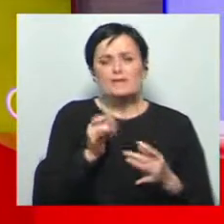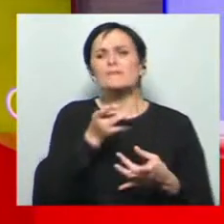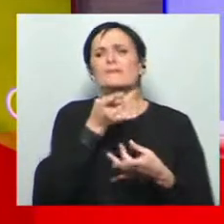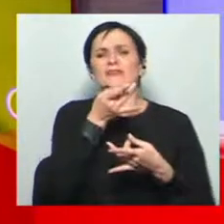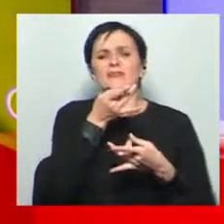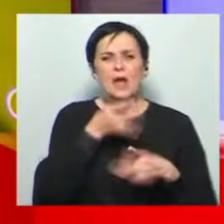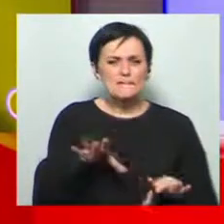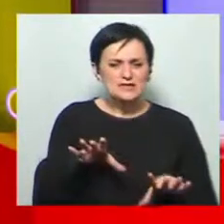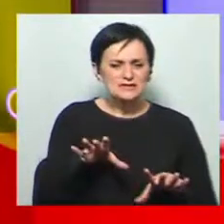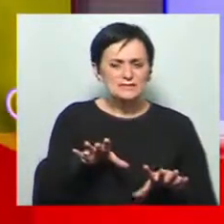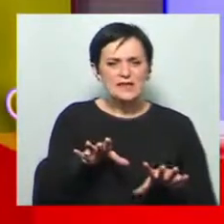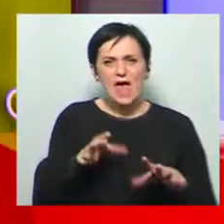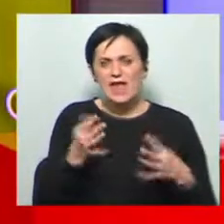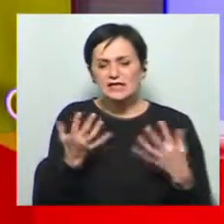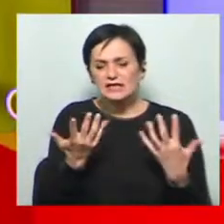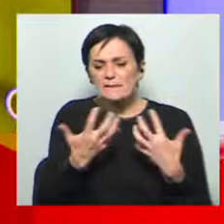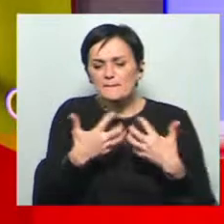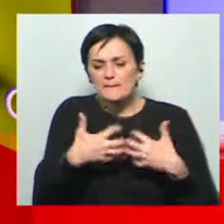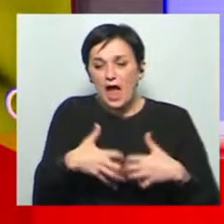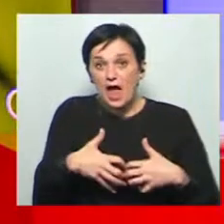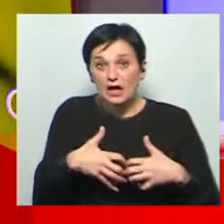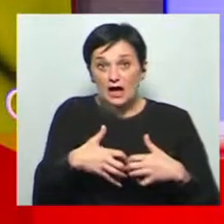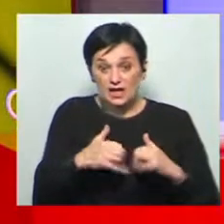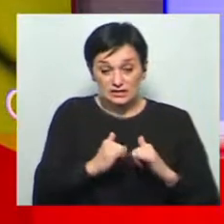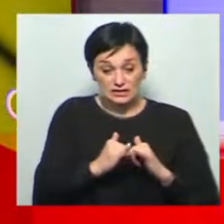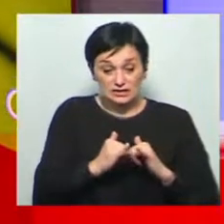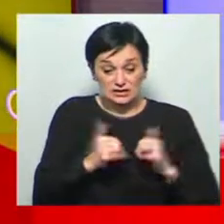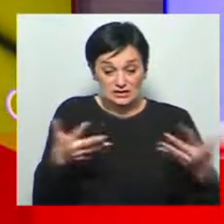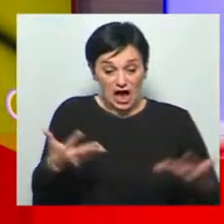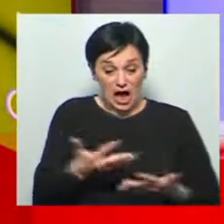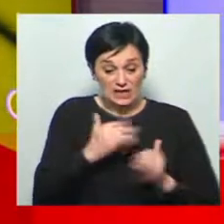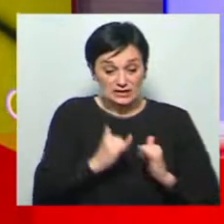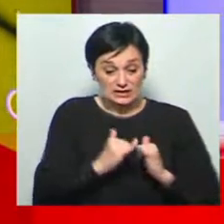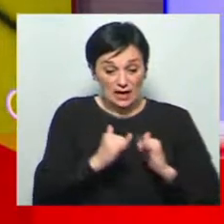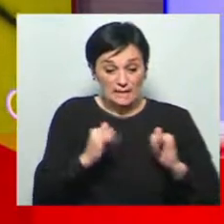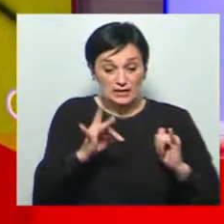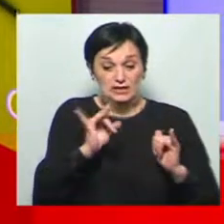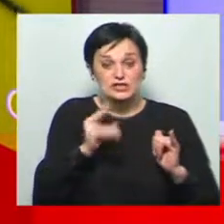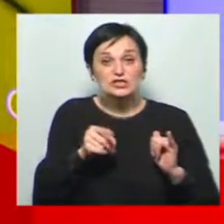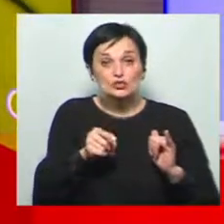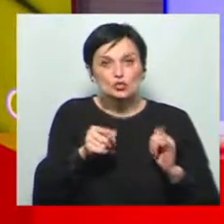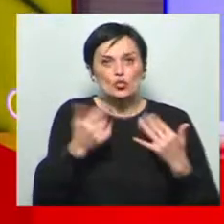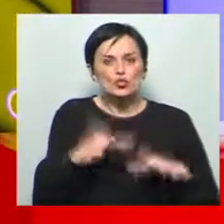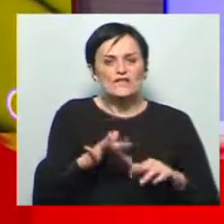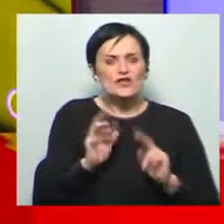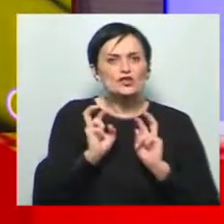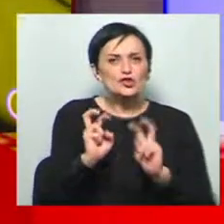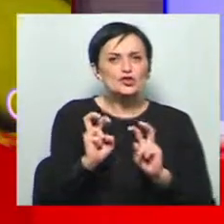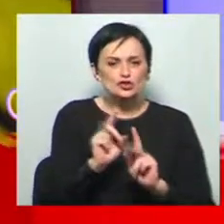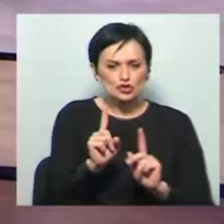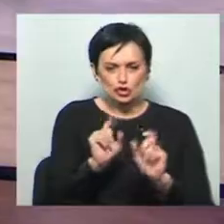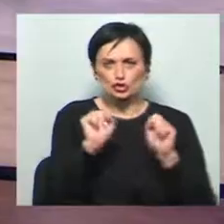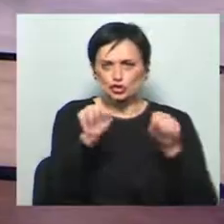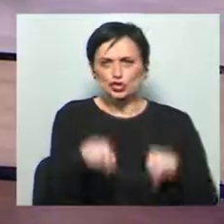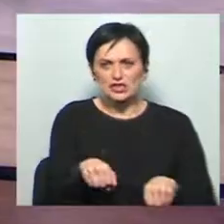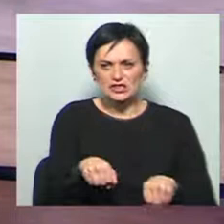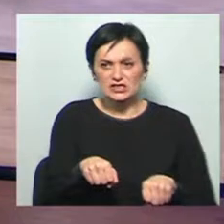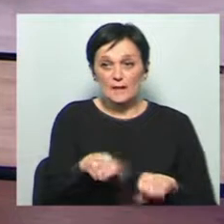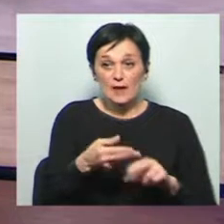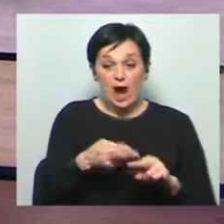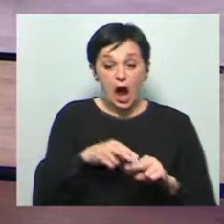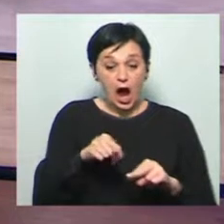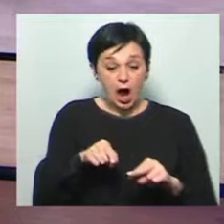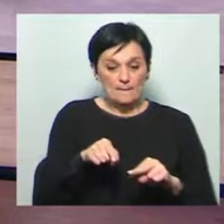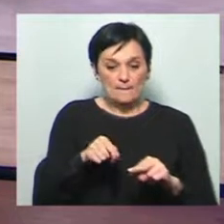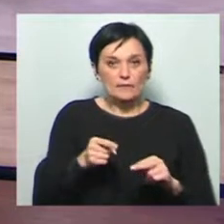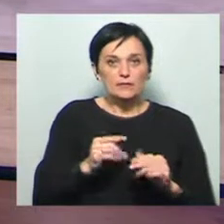ნებისმიერი მექანიზმით გაზრდილი ანთების რისკი თავისთავად ნიშნავს იმას, რომ შეიძლება ამ